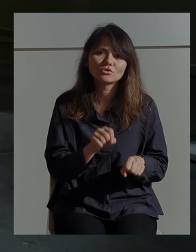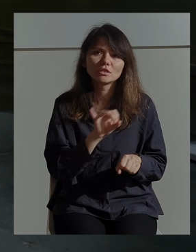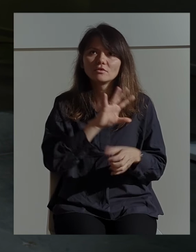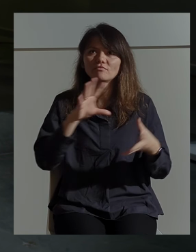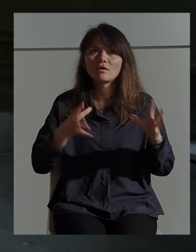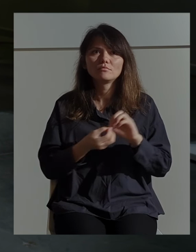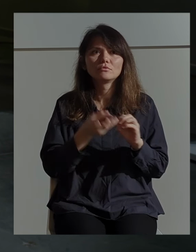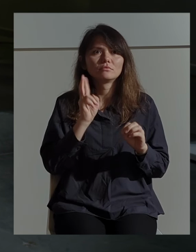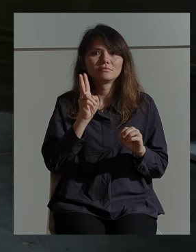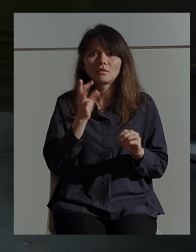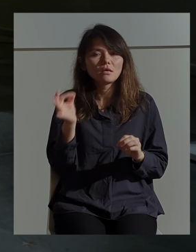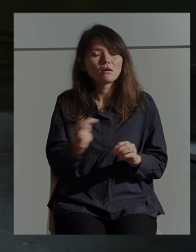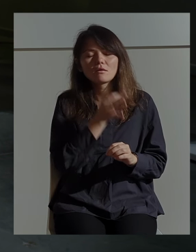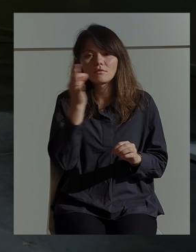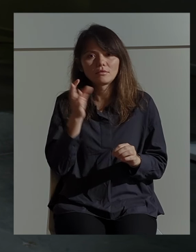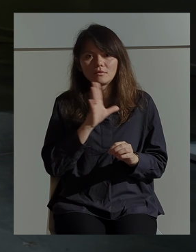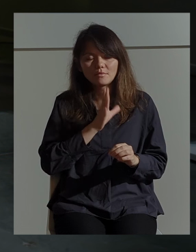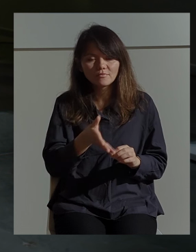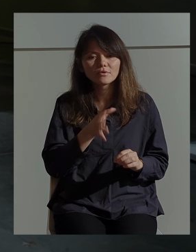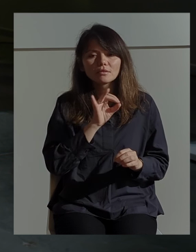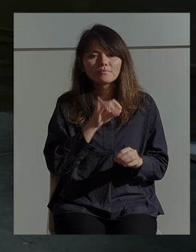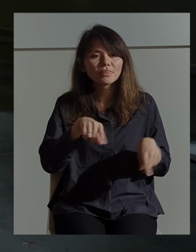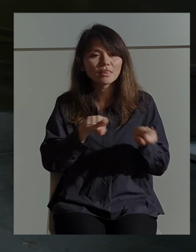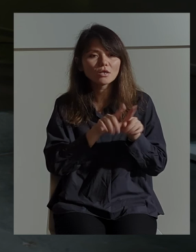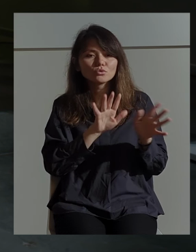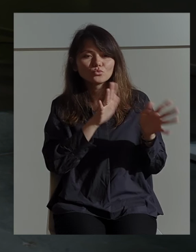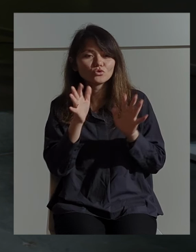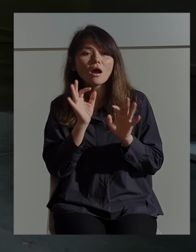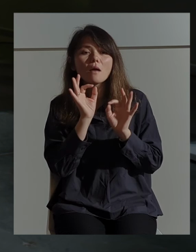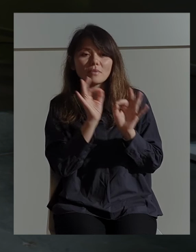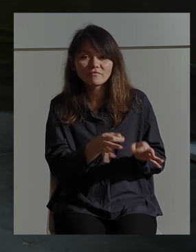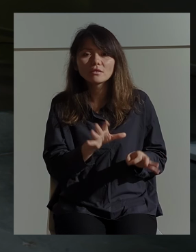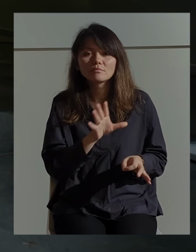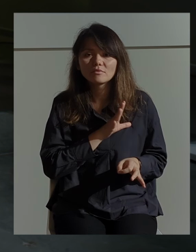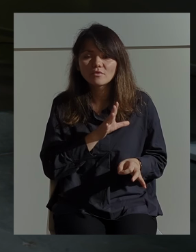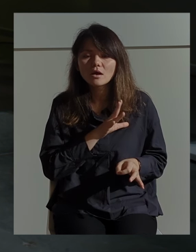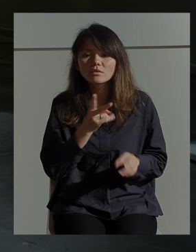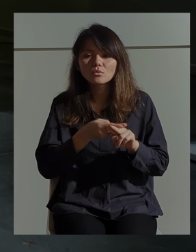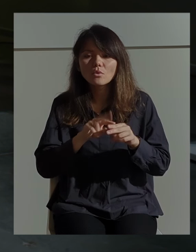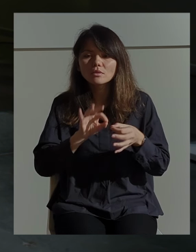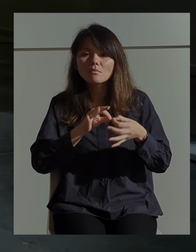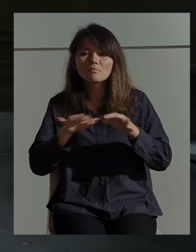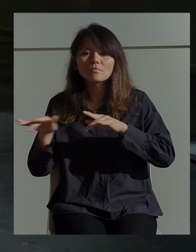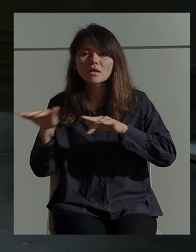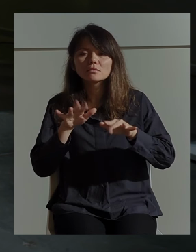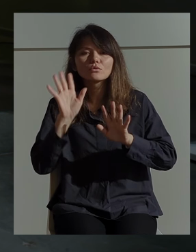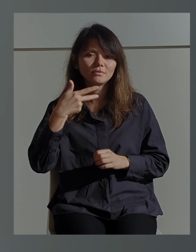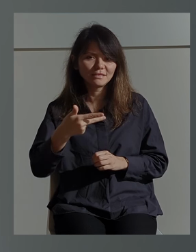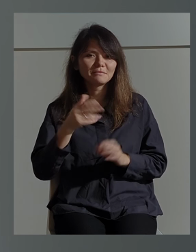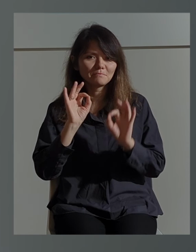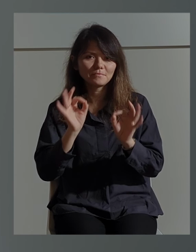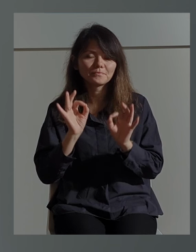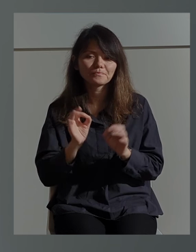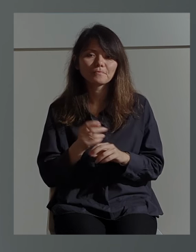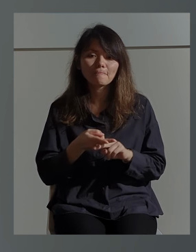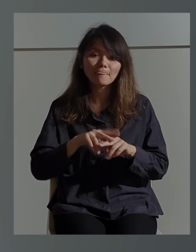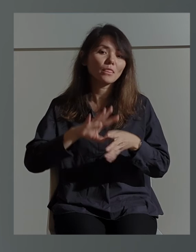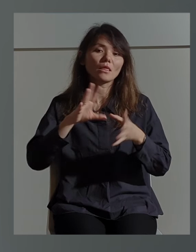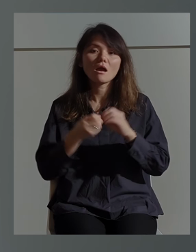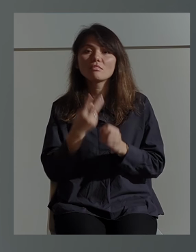вообще существовало говорят что такие случаи оправдания бывали О старых судебных процессов сохранились только легенды Следовательно